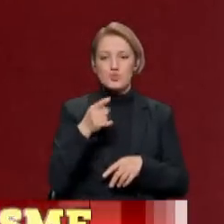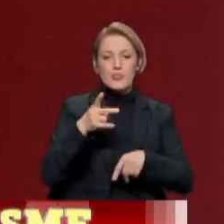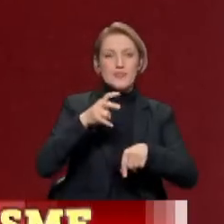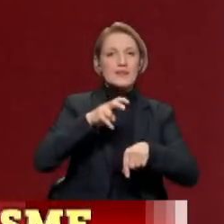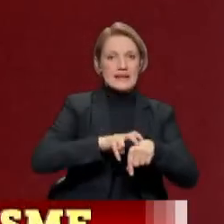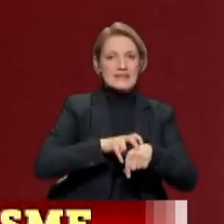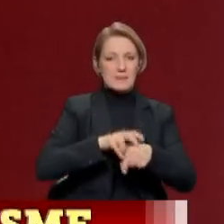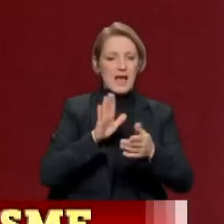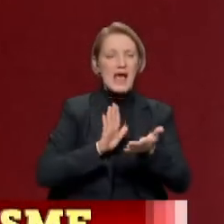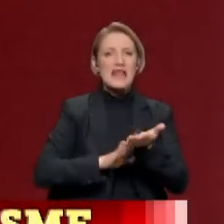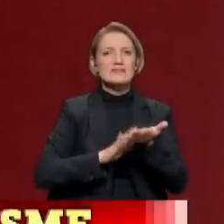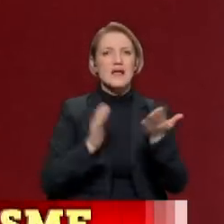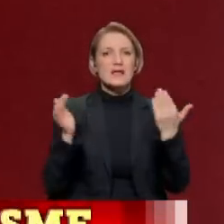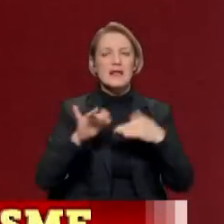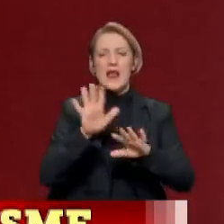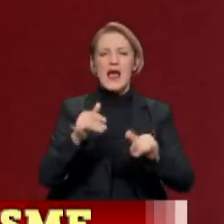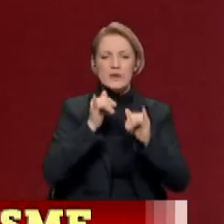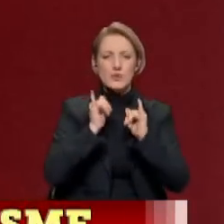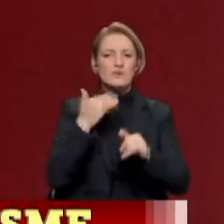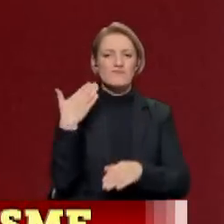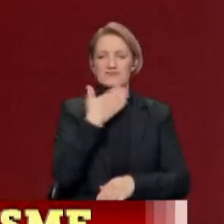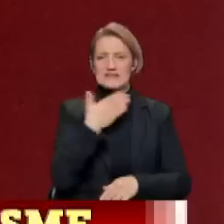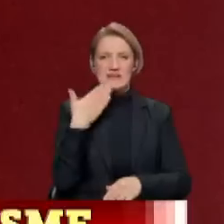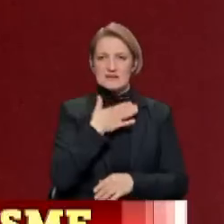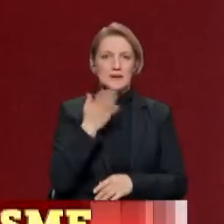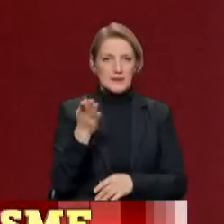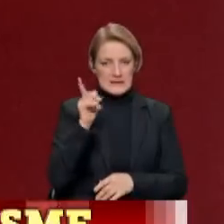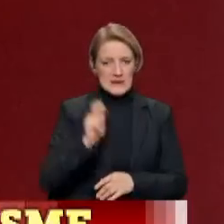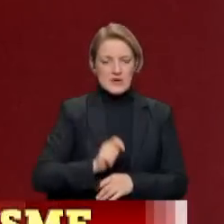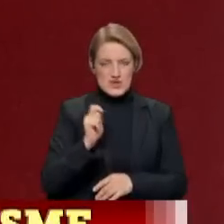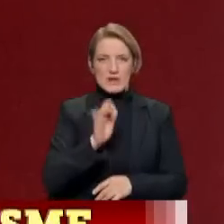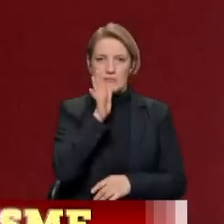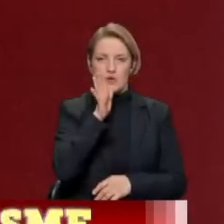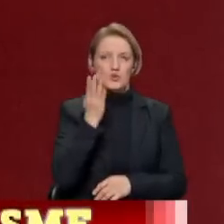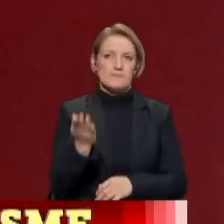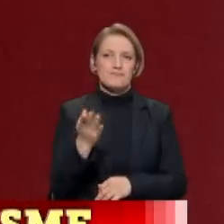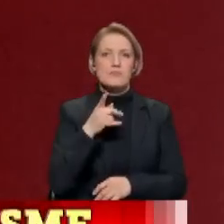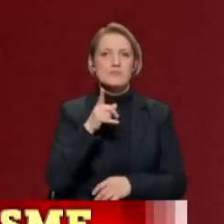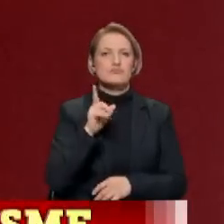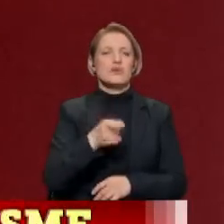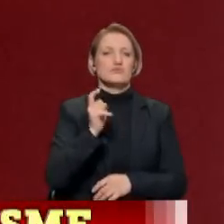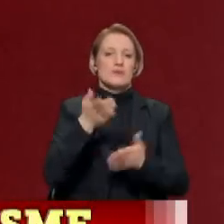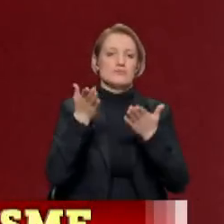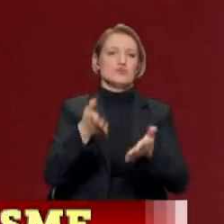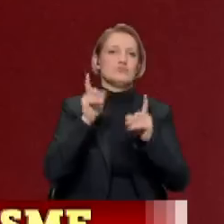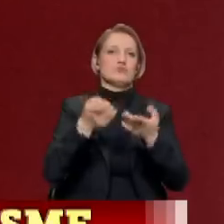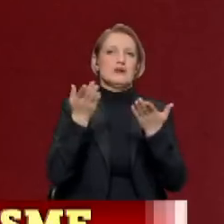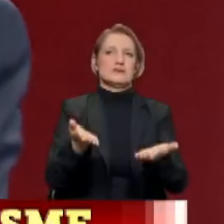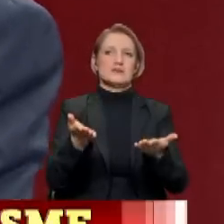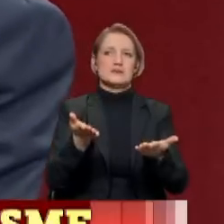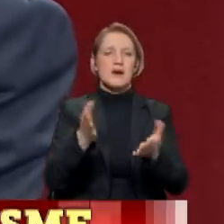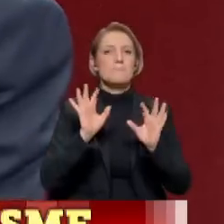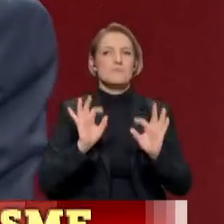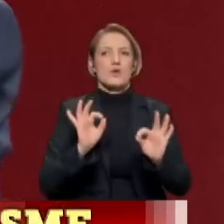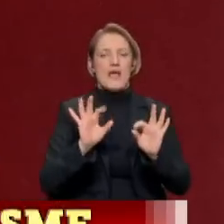intikamını elinden gelen her türlü kötülüğü, fırsatı değerlendirerek yapacağını da biliyorduk. Bula bula bunu bulabildiler. Bu